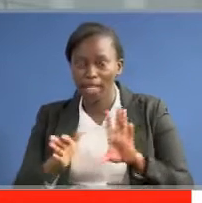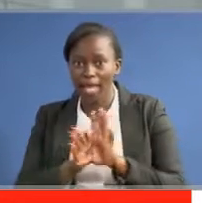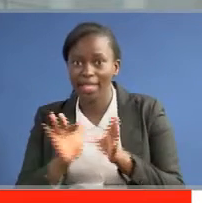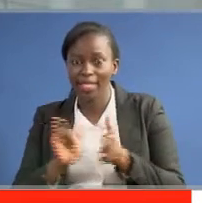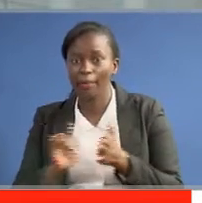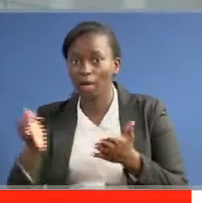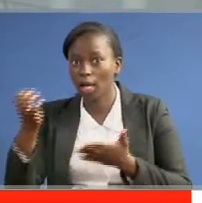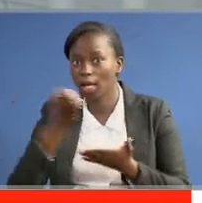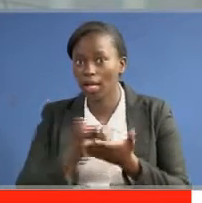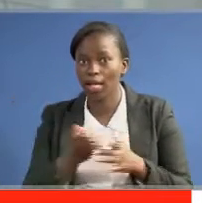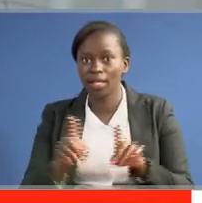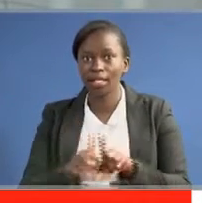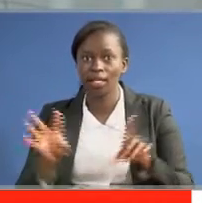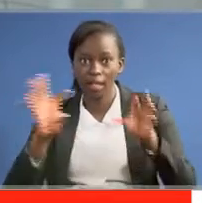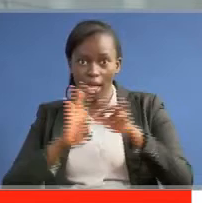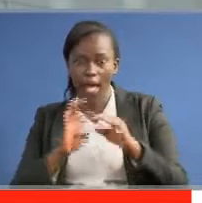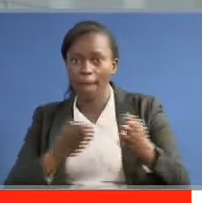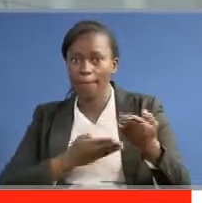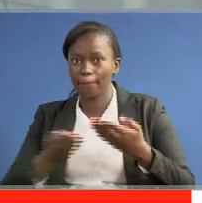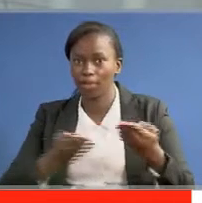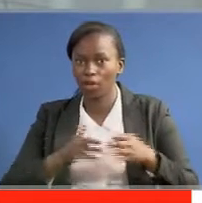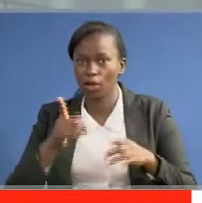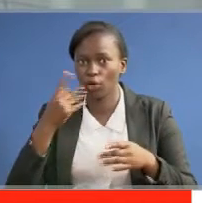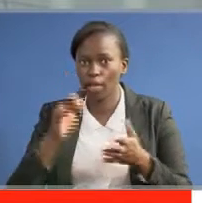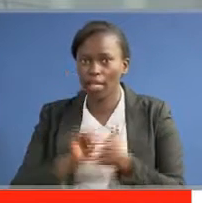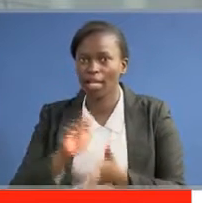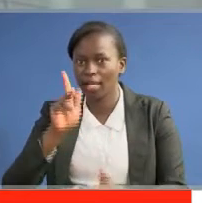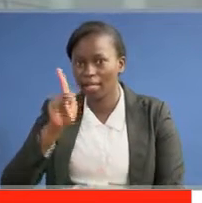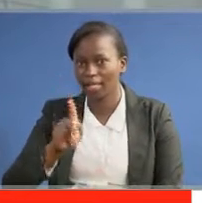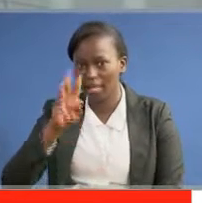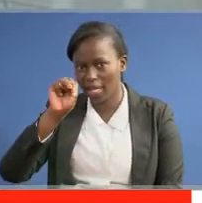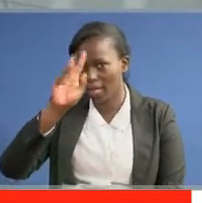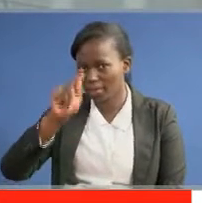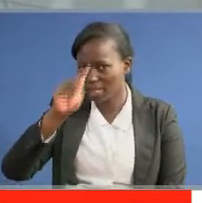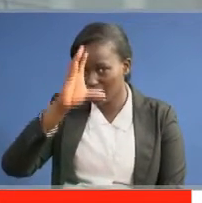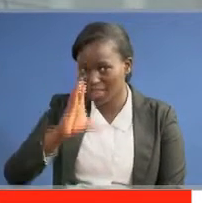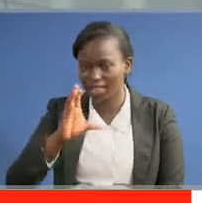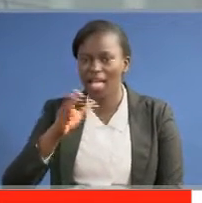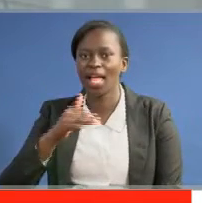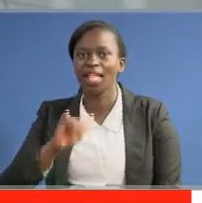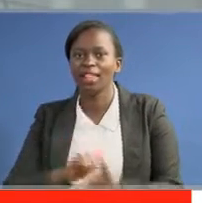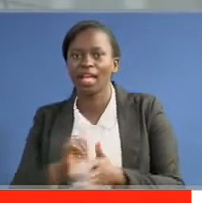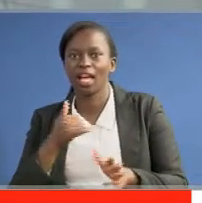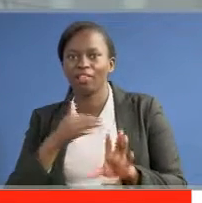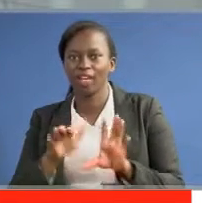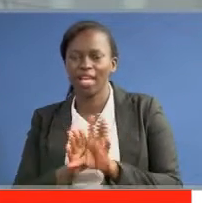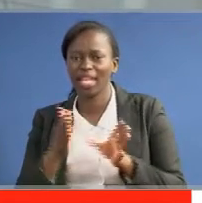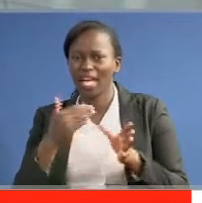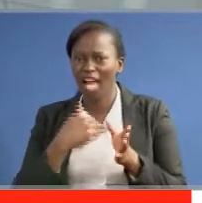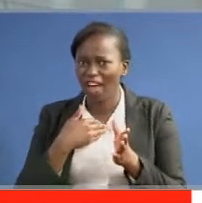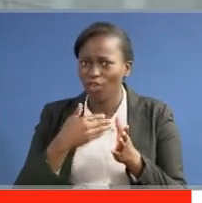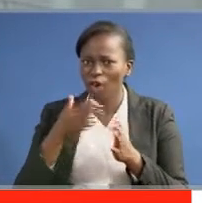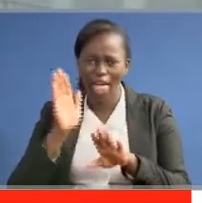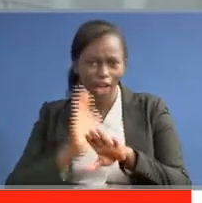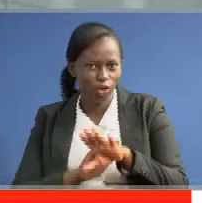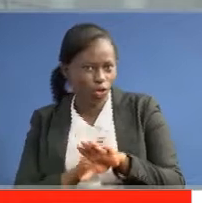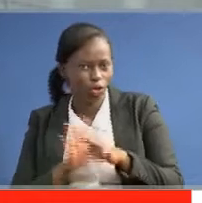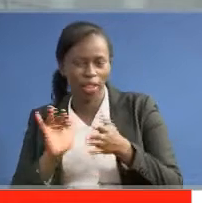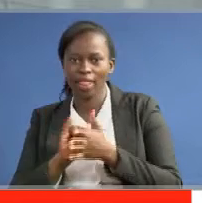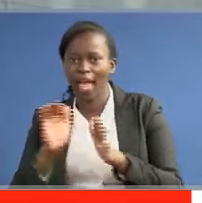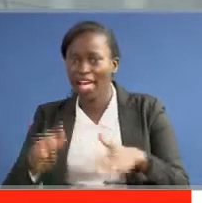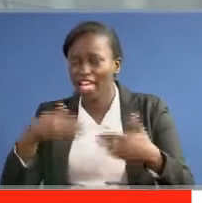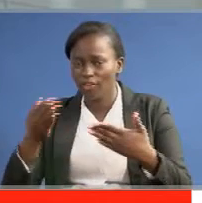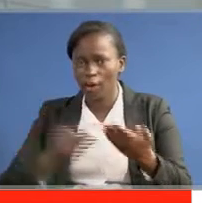ujumla, shirika la kitaifa la biashara almaarufu KNTC limebuni mikakati kabambe ambayo inanuia